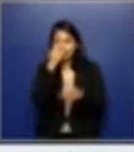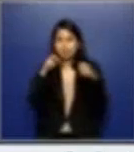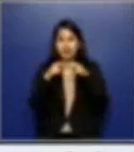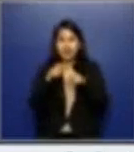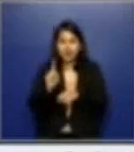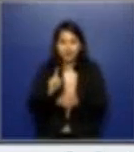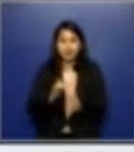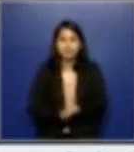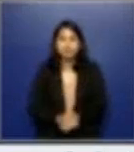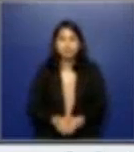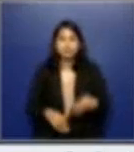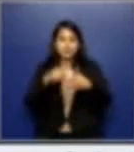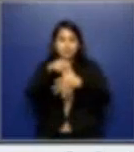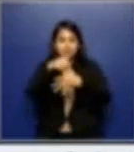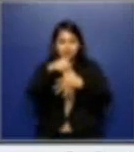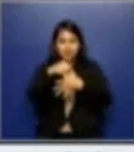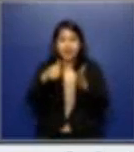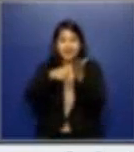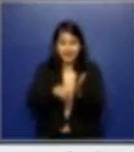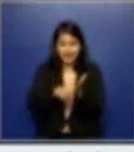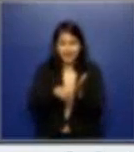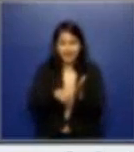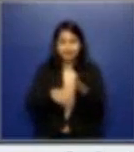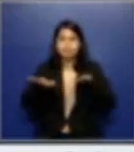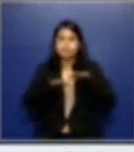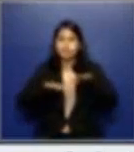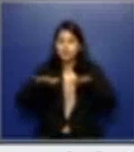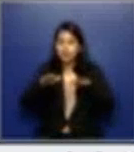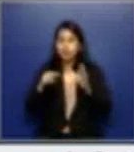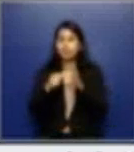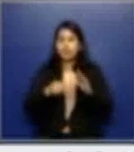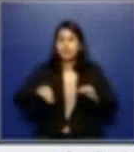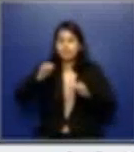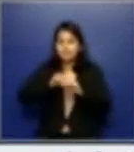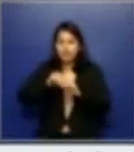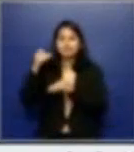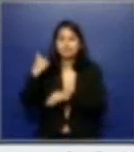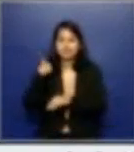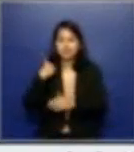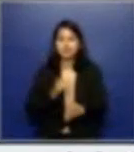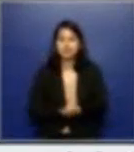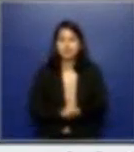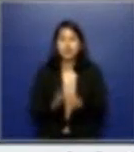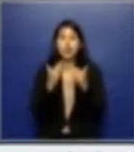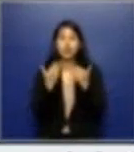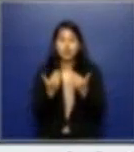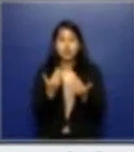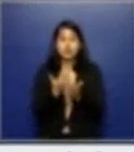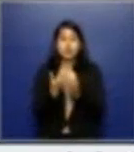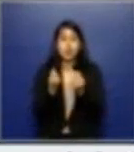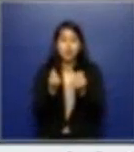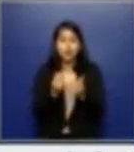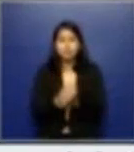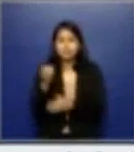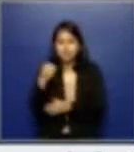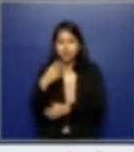5ประเภท1หนี้สาธารณะก็จะเพิ่มขึ้นแน่นอนครับท่านประธานครับวันนี้เท่าไหร่นะท่านนายกบอก